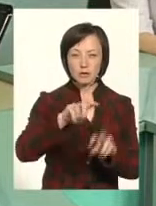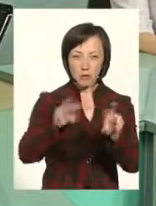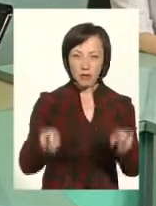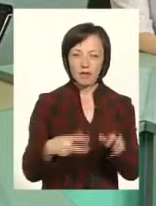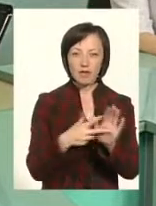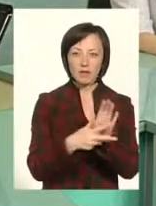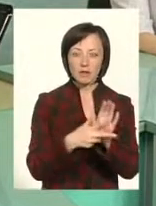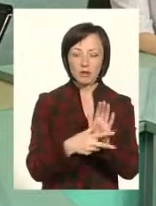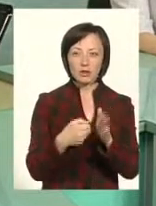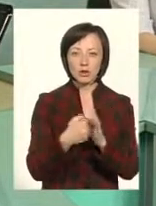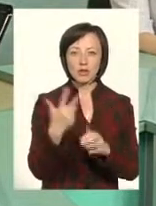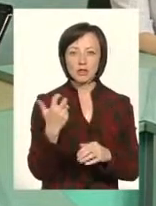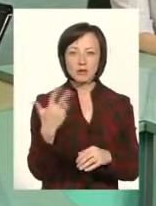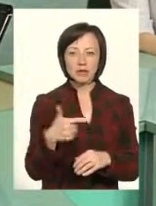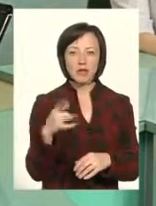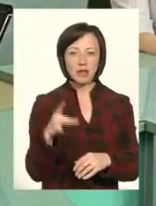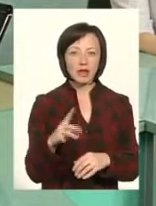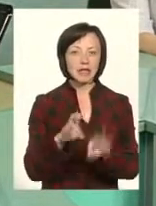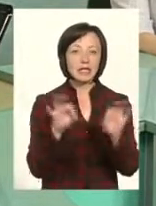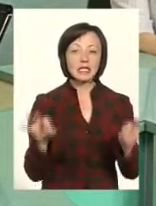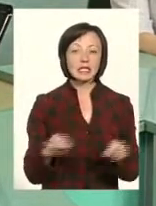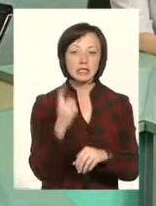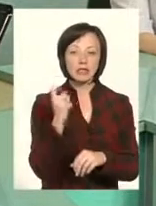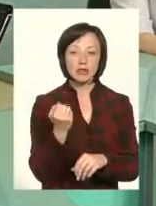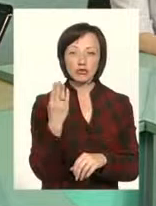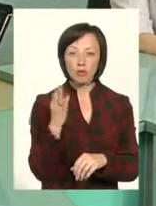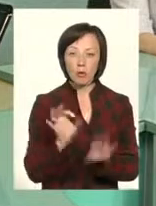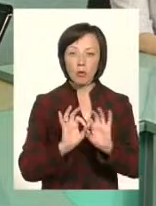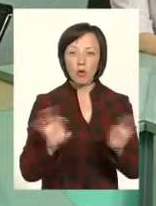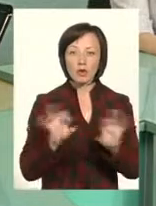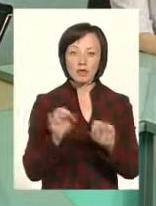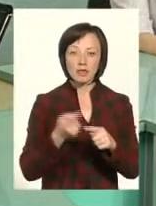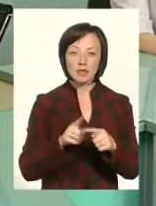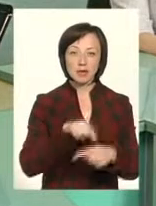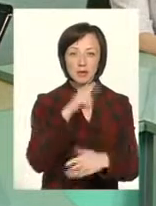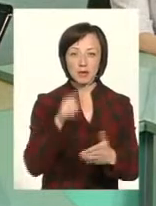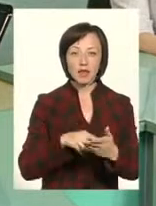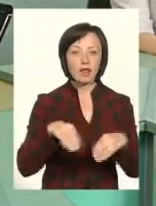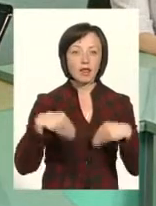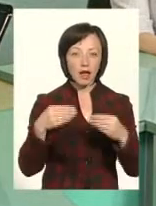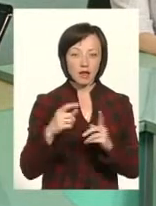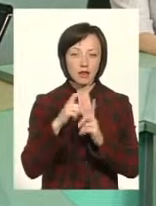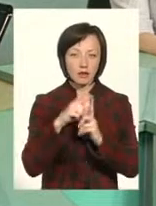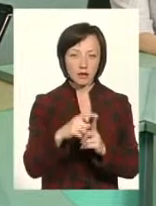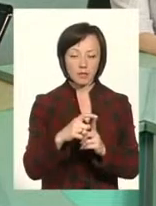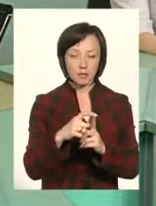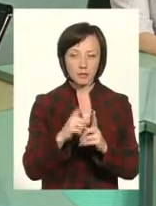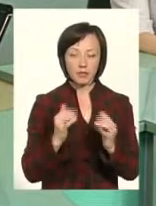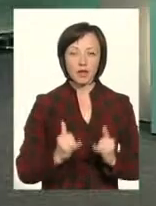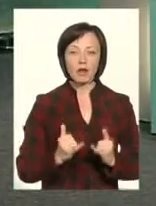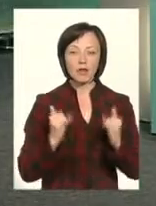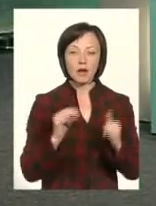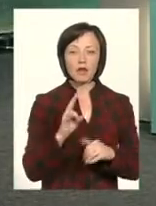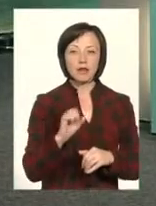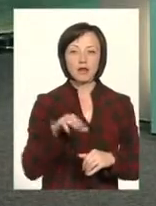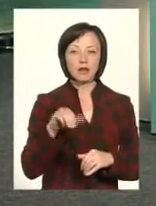до 350 гривень. Ні за що. Поясніть, будь ласка, це питання, дайте відповідь. Пані Наталю, так? Да?